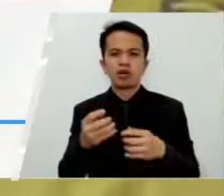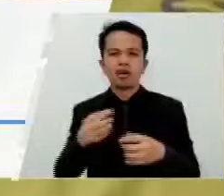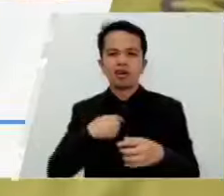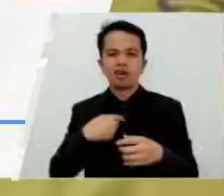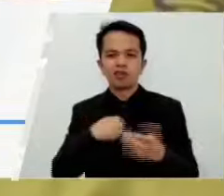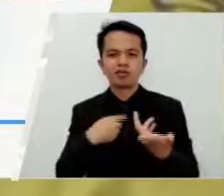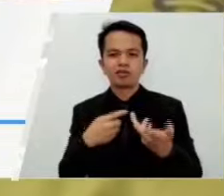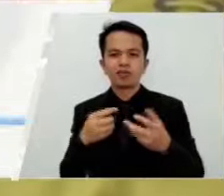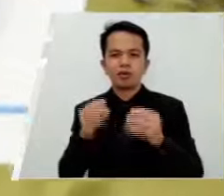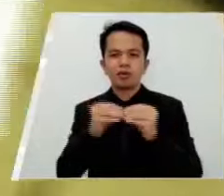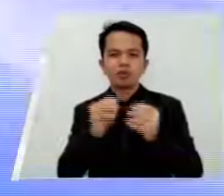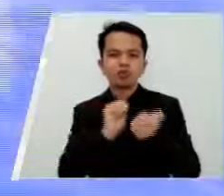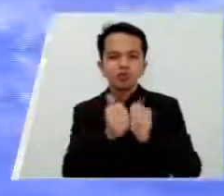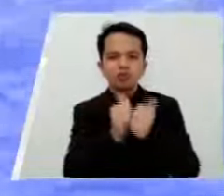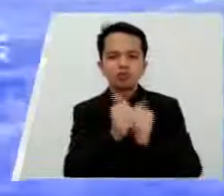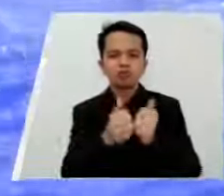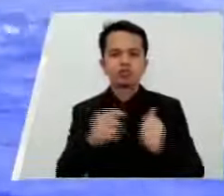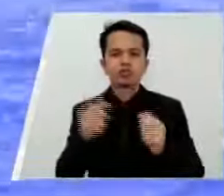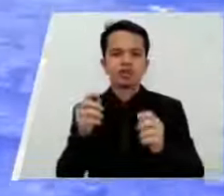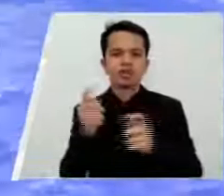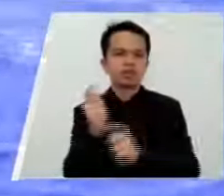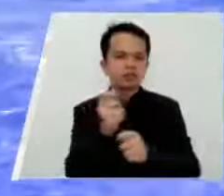ni bilogan nga mga alap.